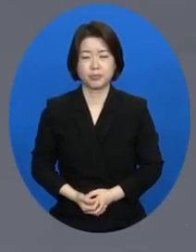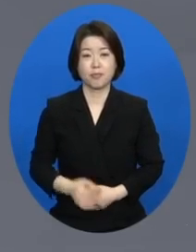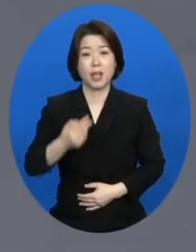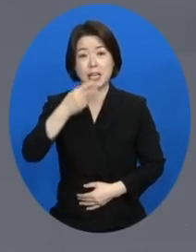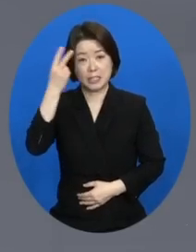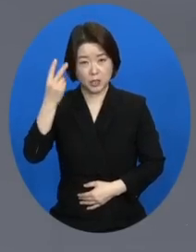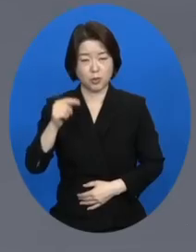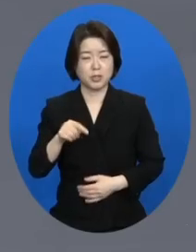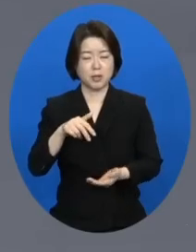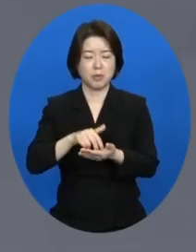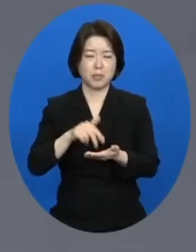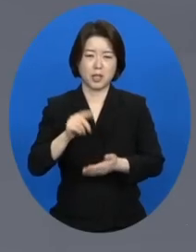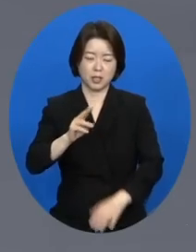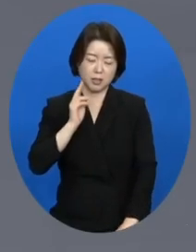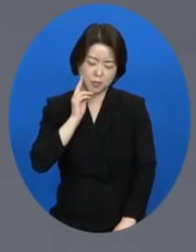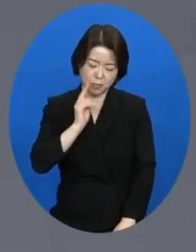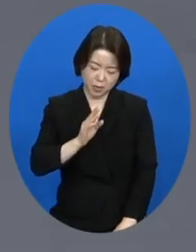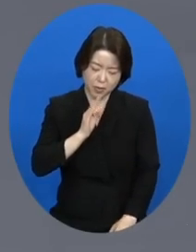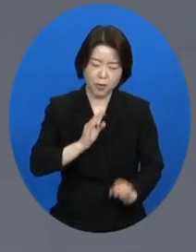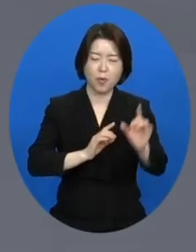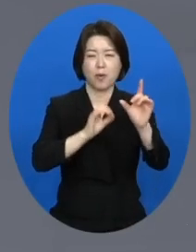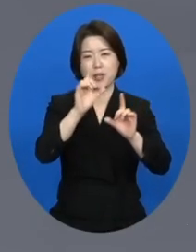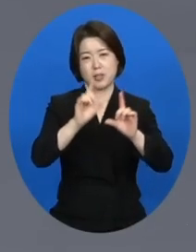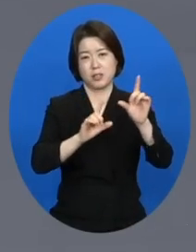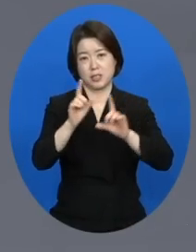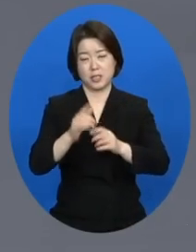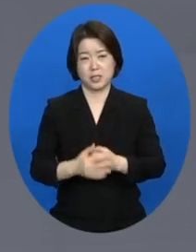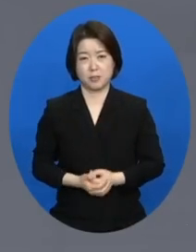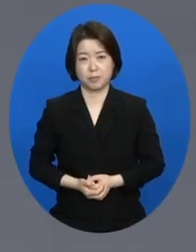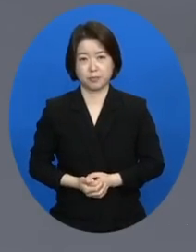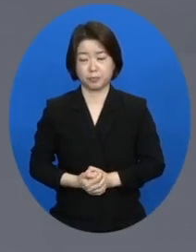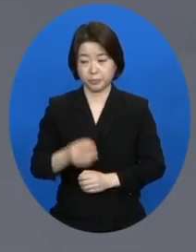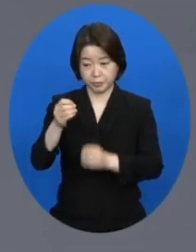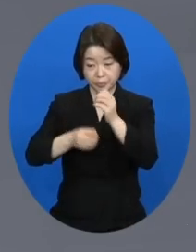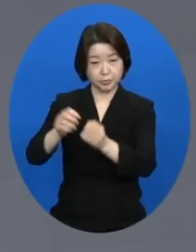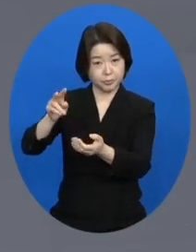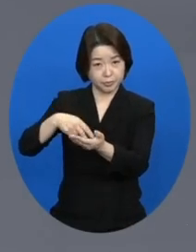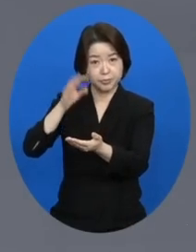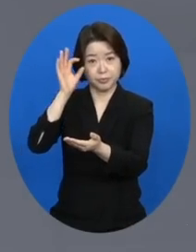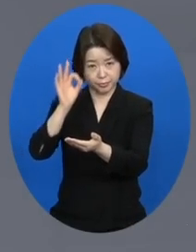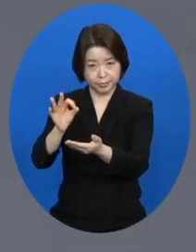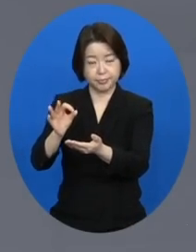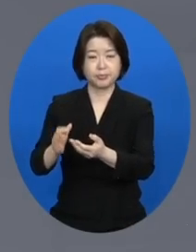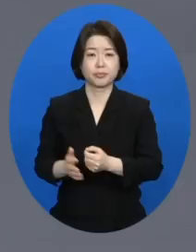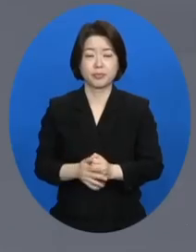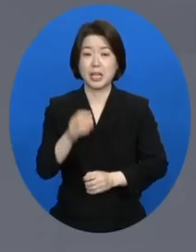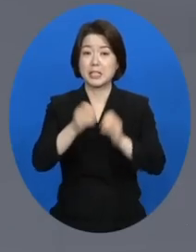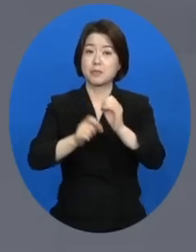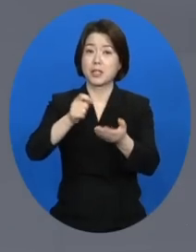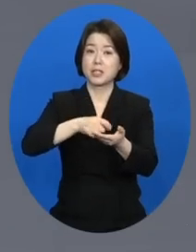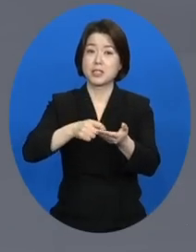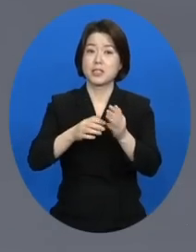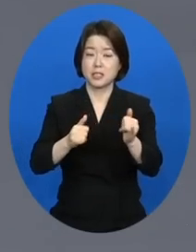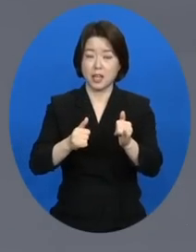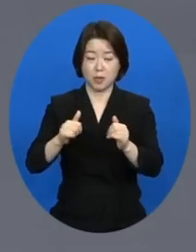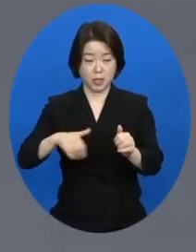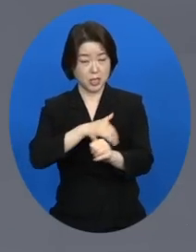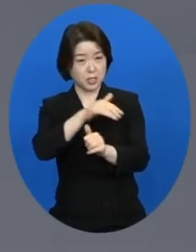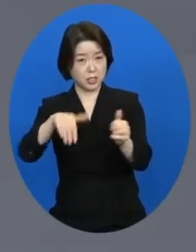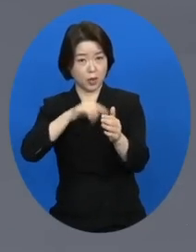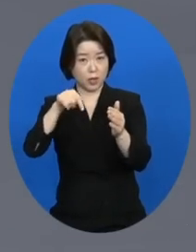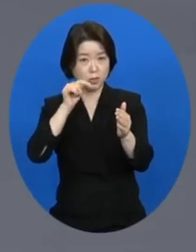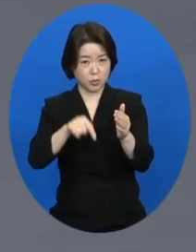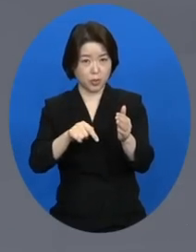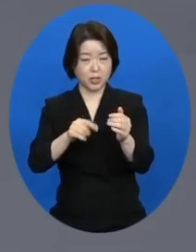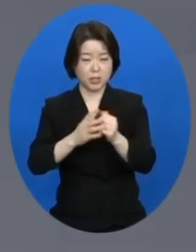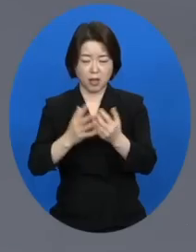요셉에게는 이것이 너무나 가혹한 현실이었습니다. 여러분 시편을 읽어보시면 시편 기자들이 이 상황 속에서